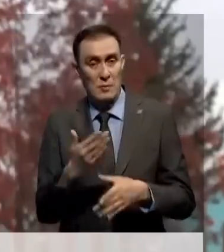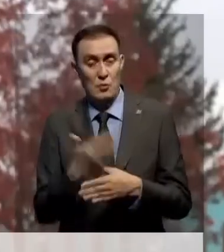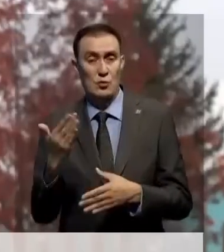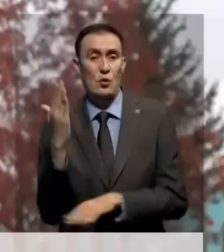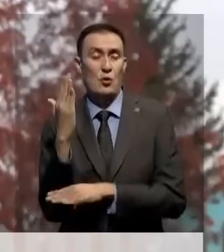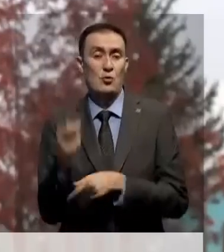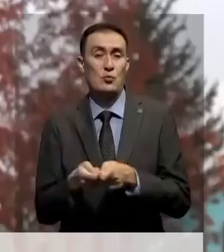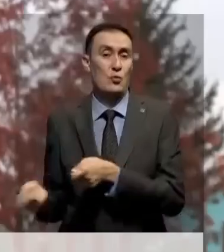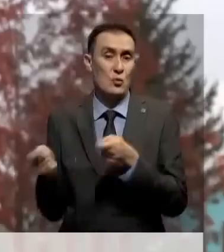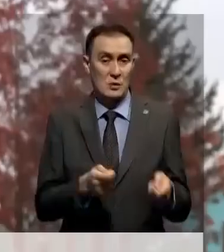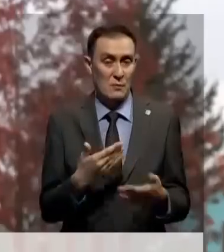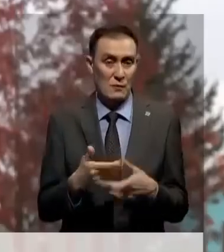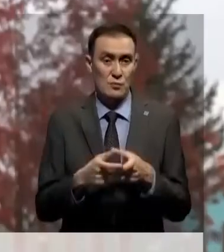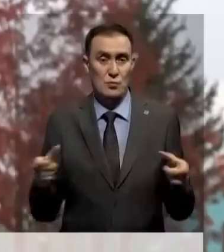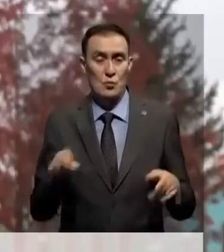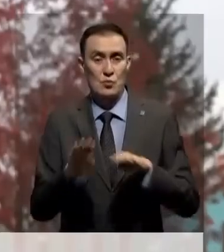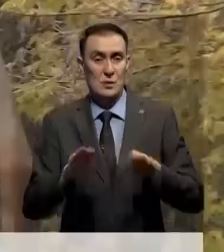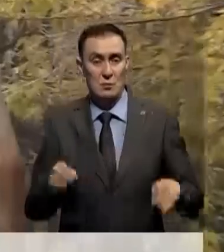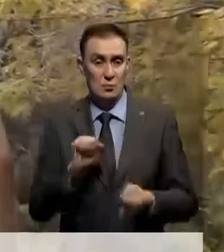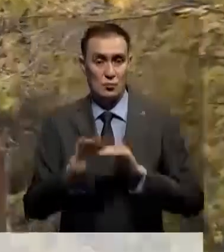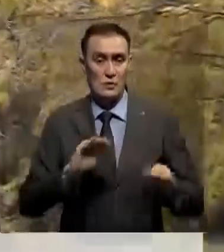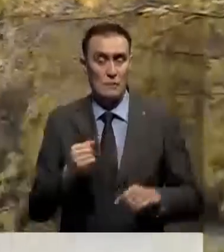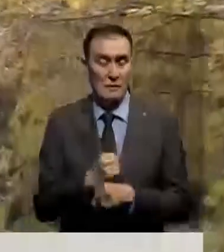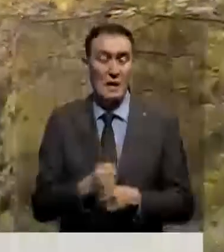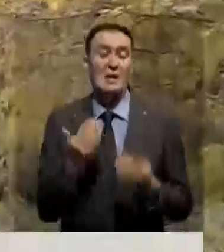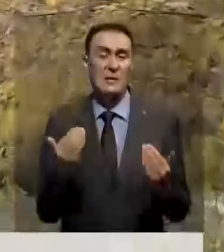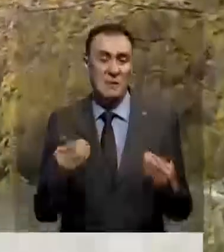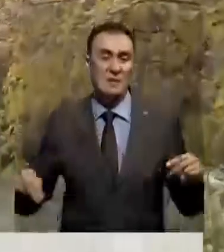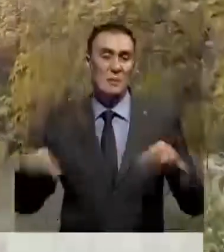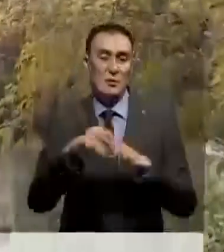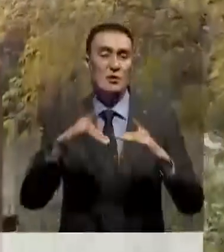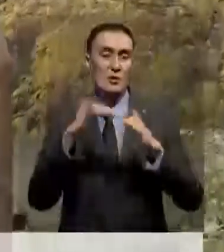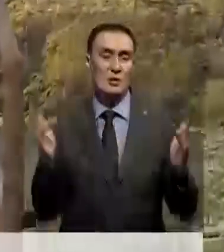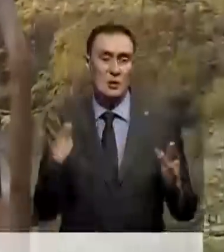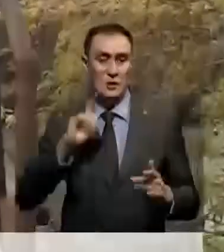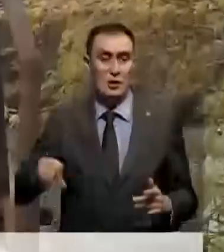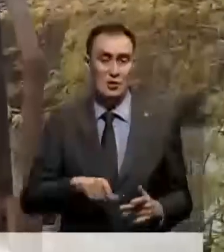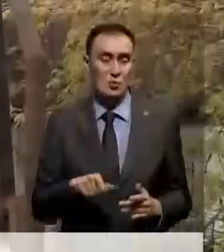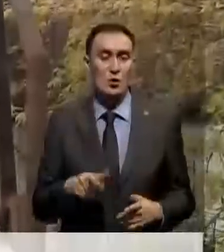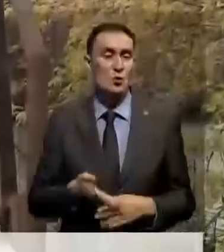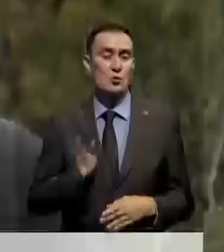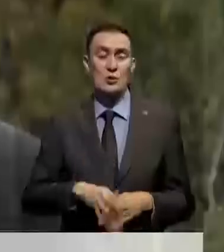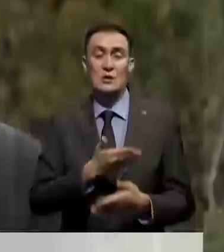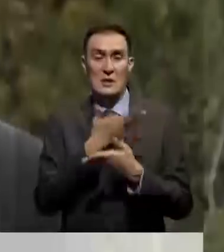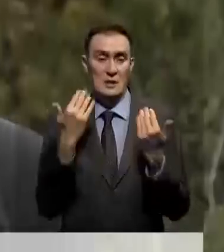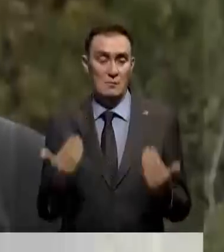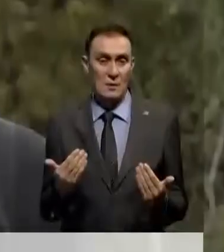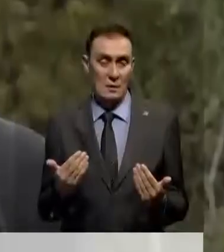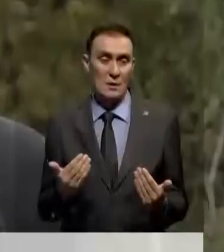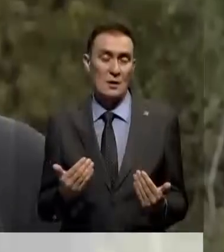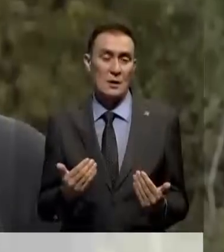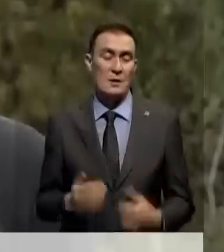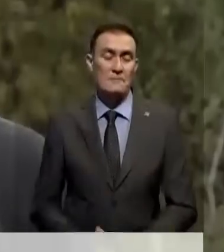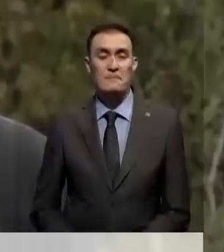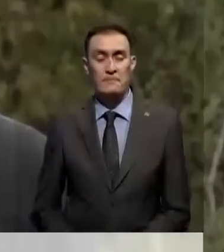доски, привез доски, установил сам доски эти. Зато теперь с переходом через речку сложностей нет ни у кого. Он сломанный был,